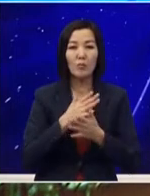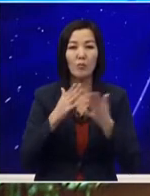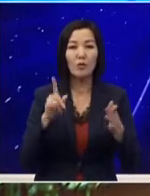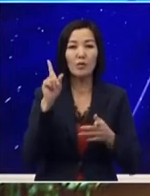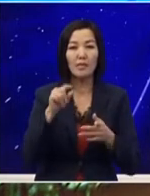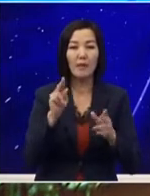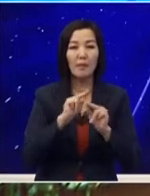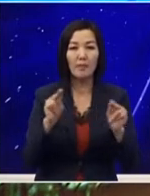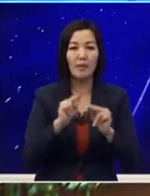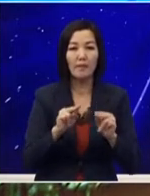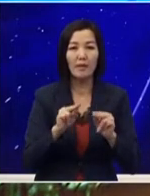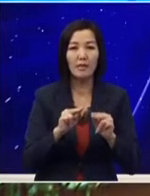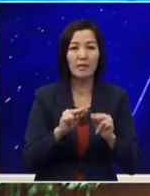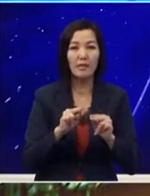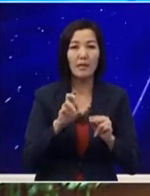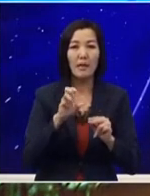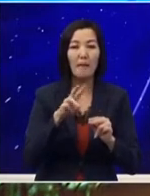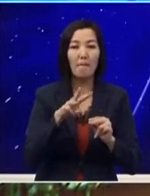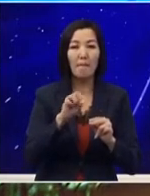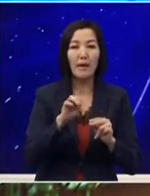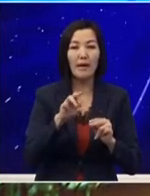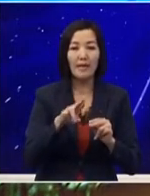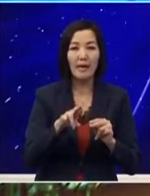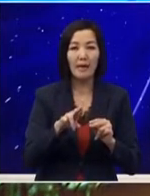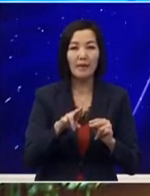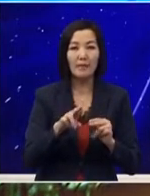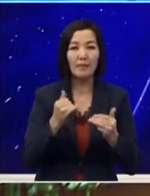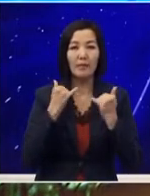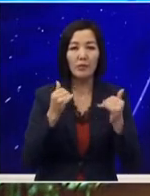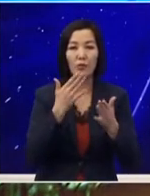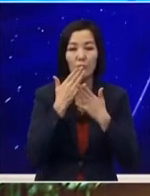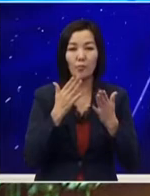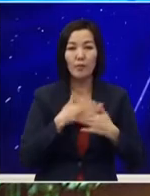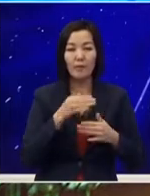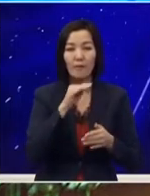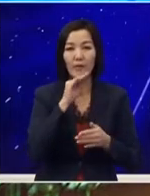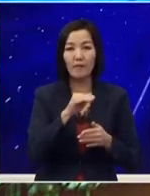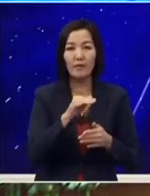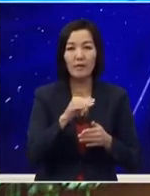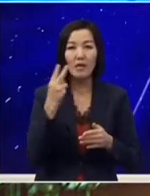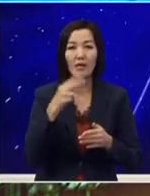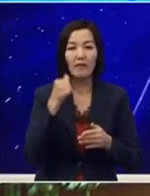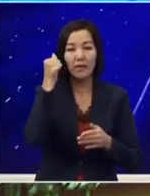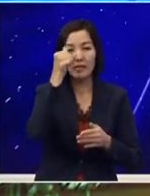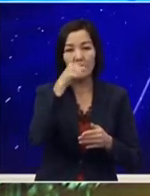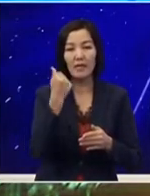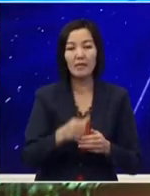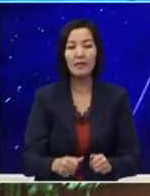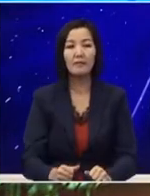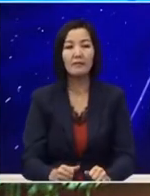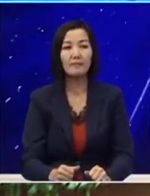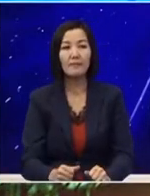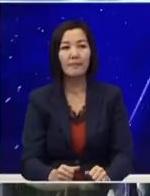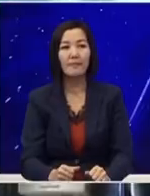более 100 преподавателей. Одна из них – Майя Нургалиева, посвятившая любимой профессии ровно 20 лет.